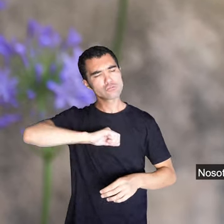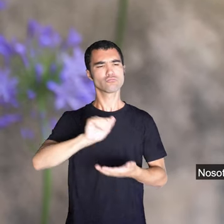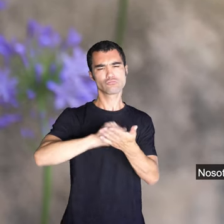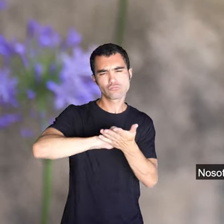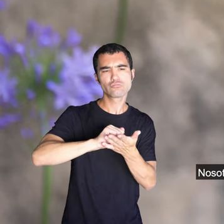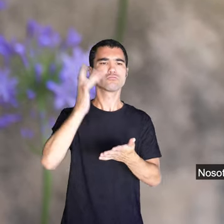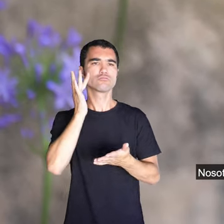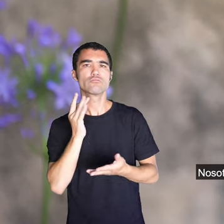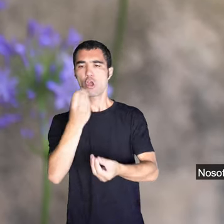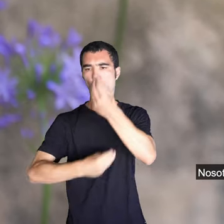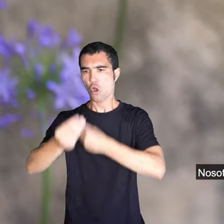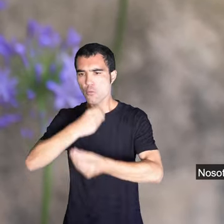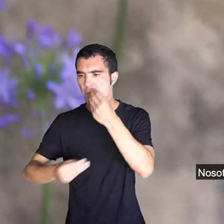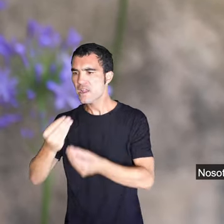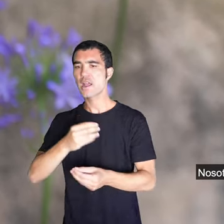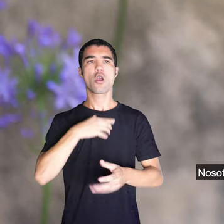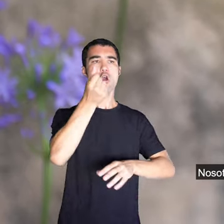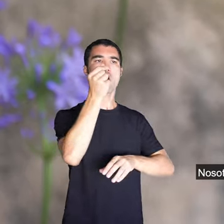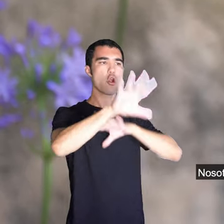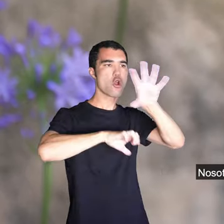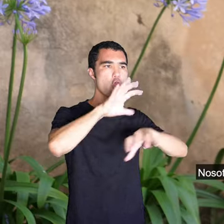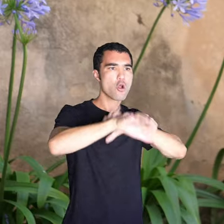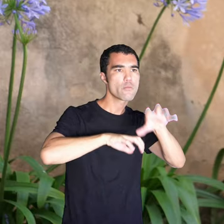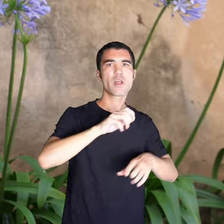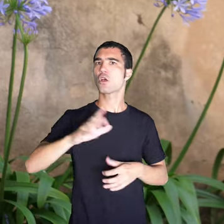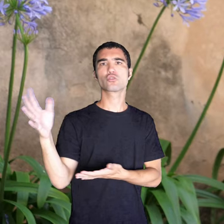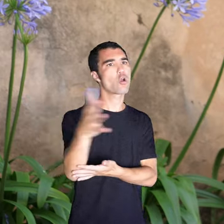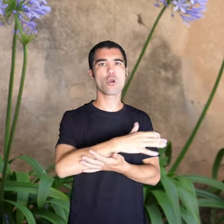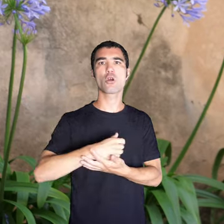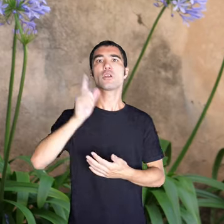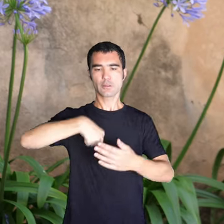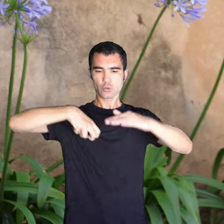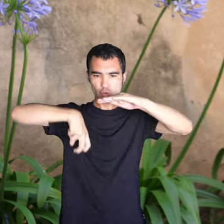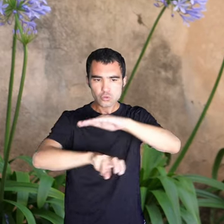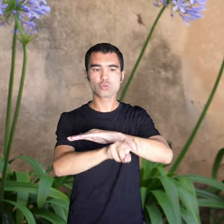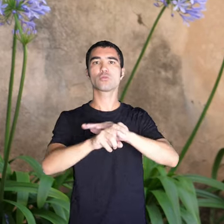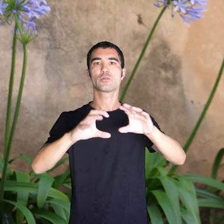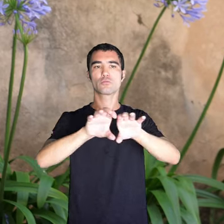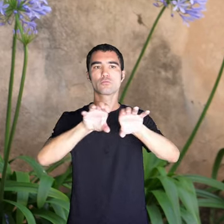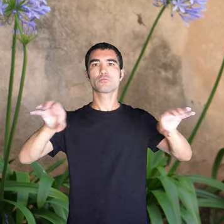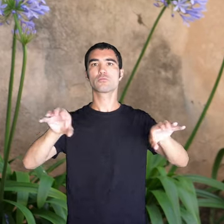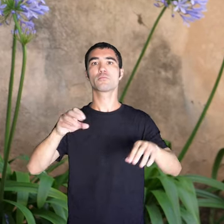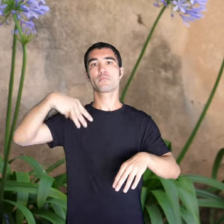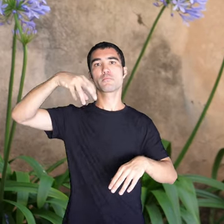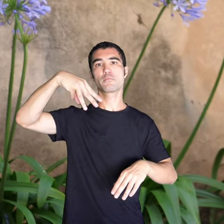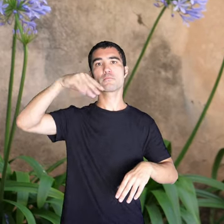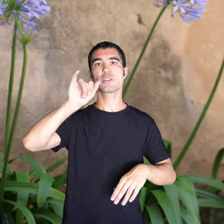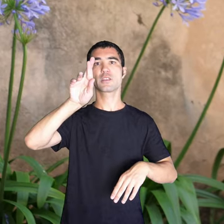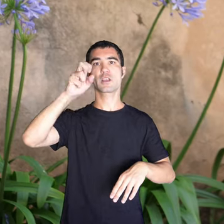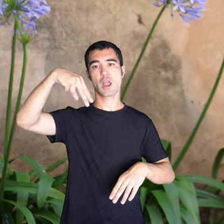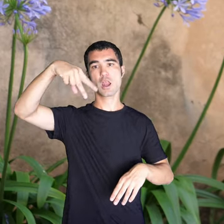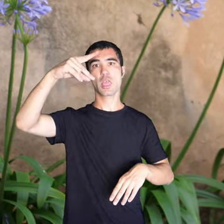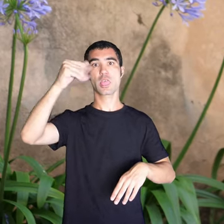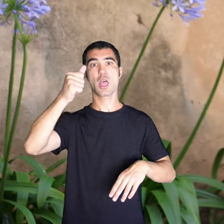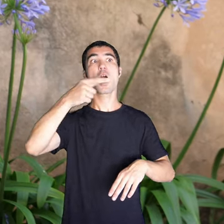net, feien el menjar, anàvem a comprar, tot el que fos. Hi havia submarinos, hi havia el Miranda, que quasi sempre estava aquí,